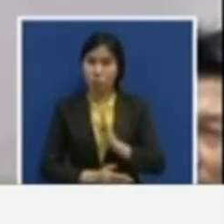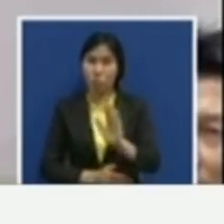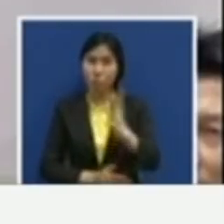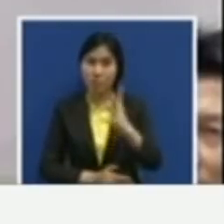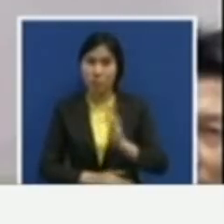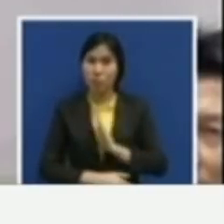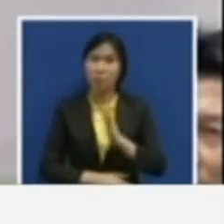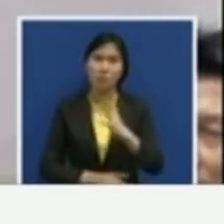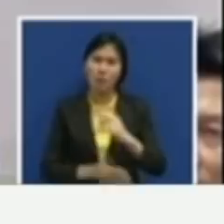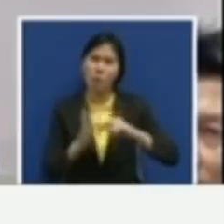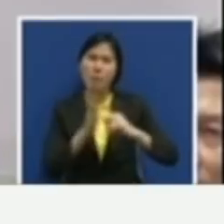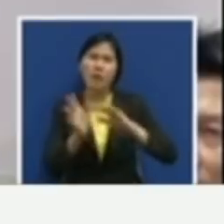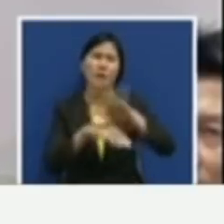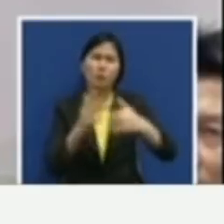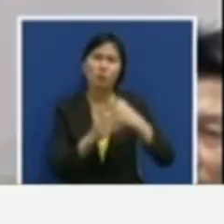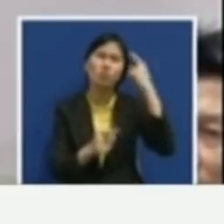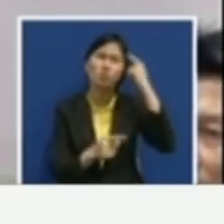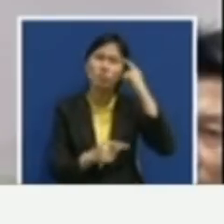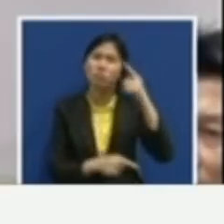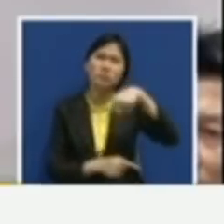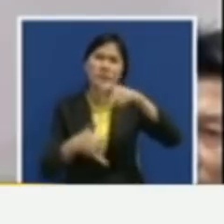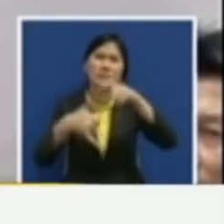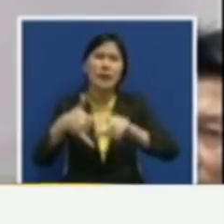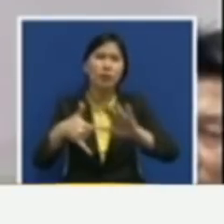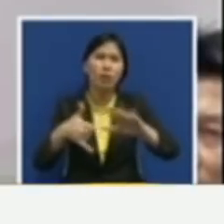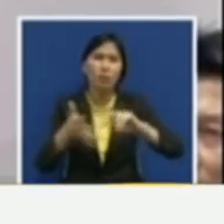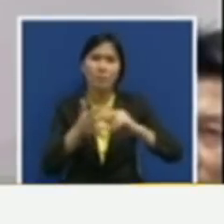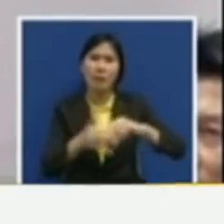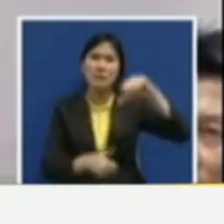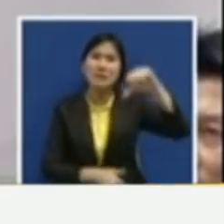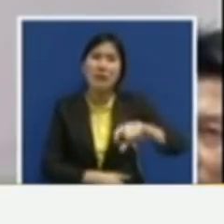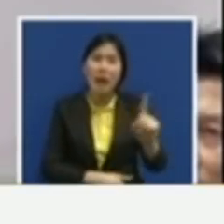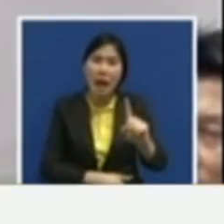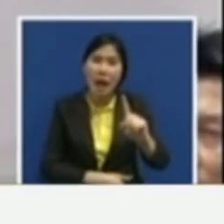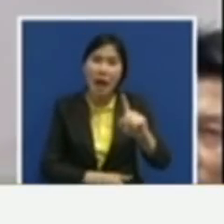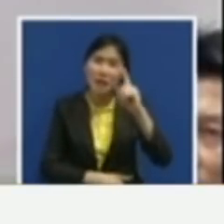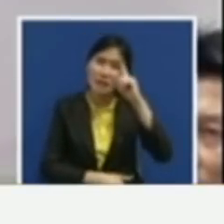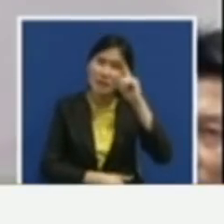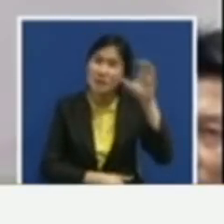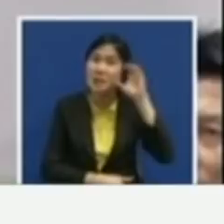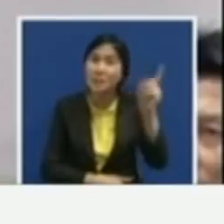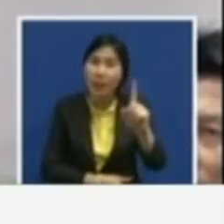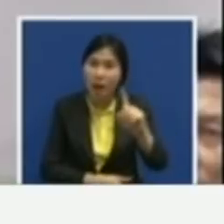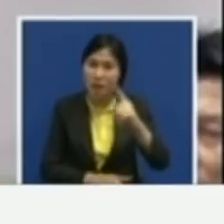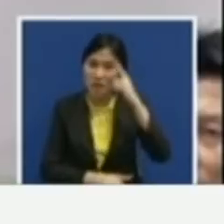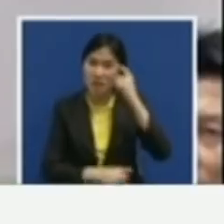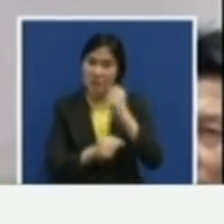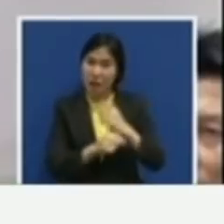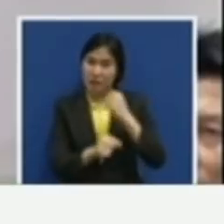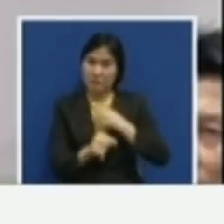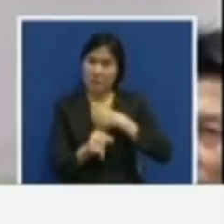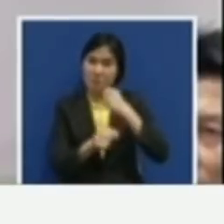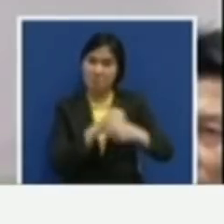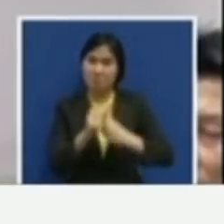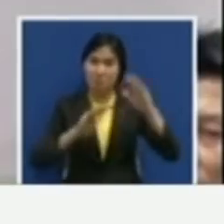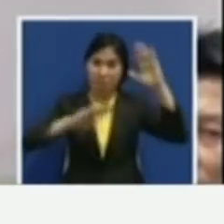าสตร์ยังไงไม่ต้องบอกรู้จักทุกคนแล้วแล้วเชื่อเลยครับว่าคนอย่างเนี้ยจะมานำการปฏิรูปประชา